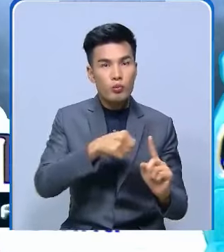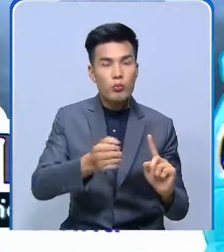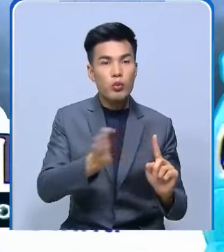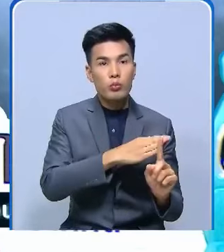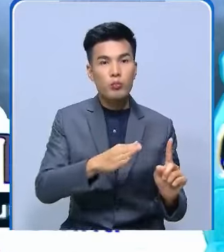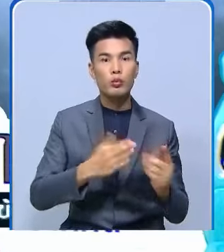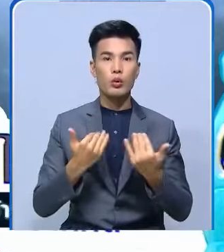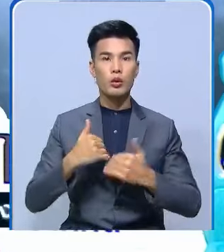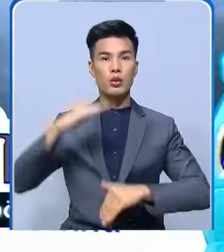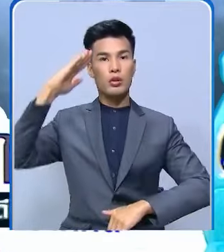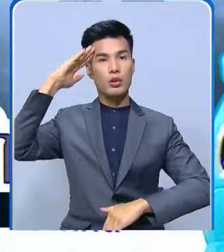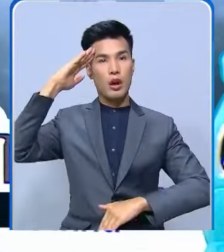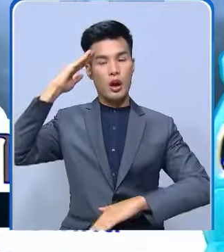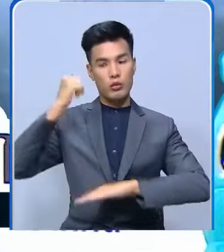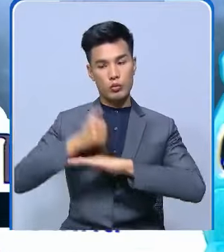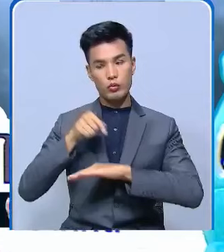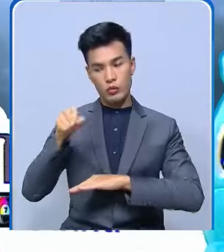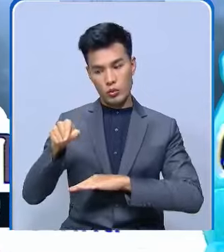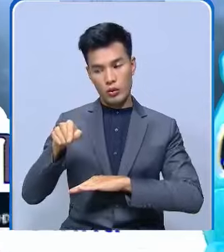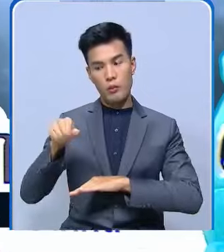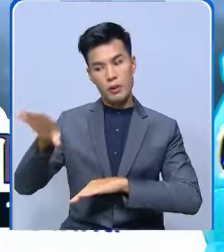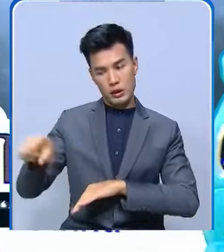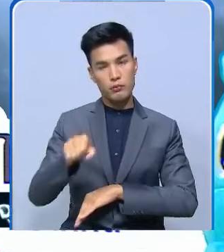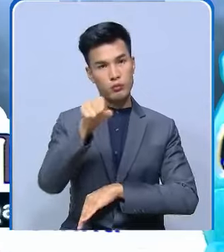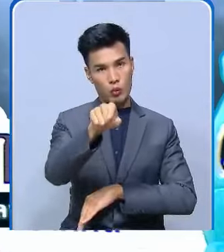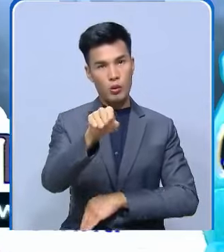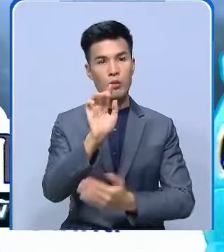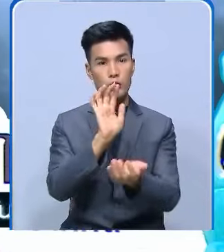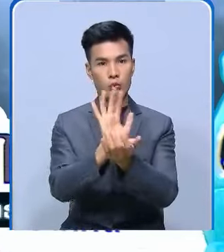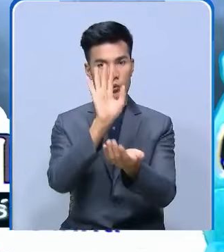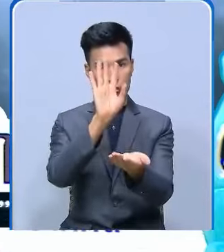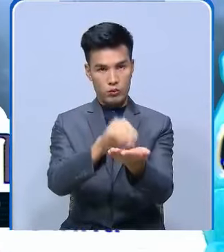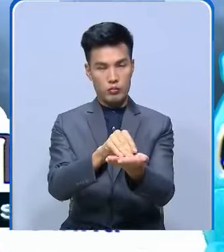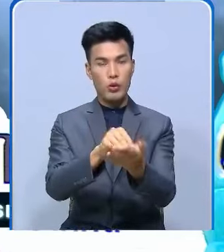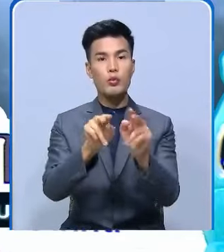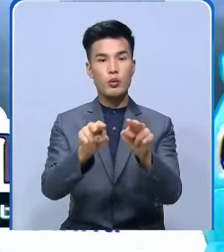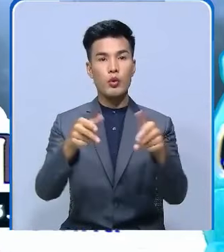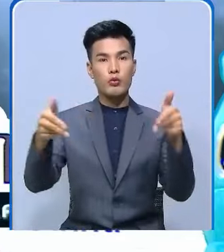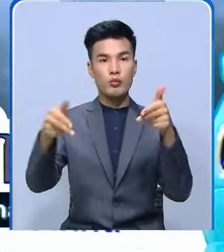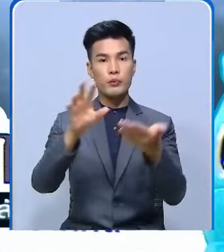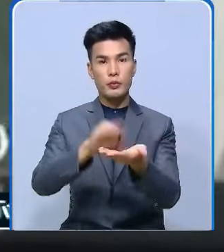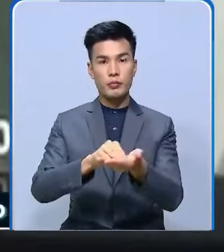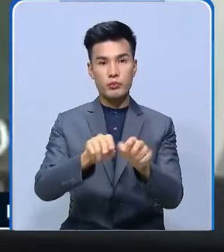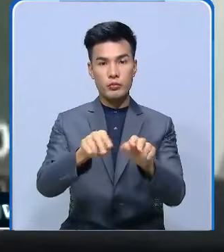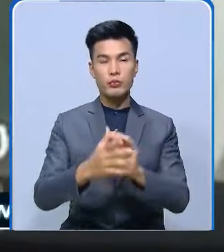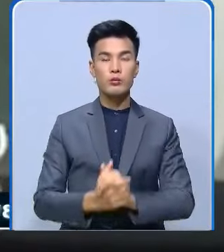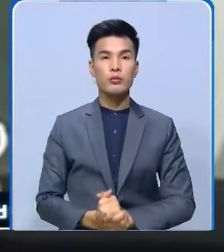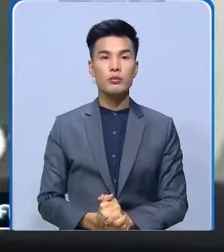นี้ก็ประสานที่จะนำตัวนายทหารเนี่ยมามอบตัวนะคะแต่ว่าก่อนอื่นเราไปดูภาพวงจรปิดที่เกิดขึ้นพร้อมกันเลยค่ะ